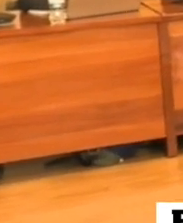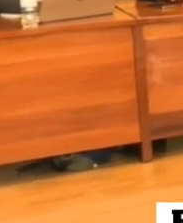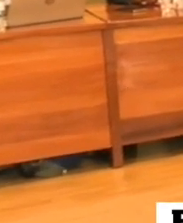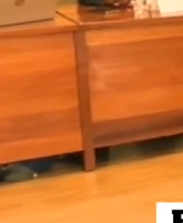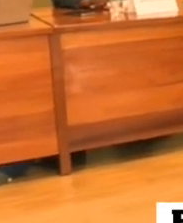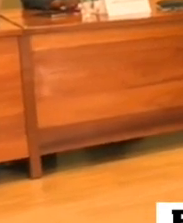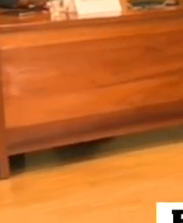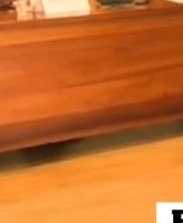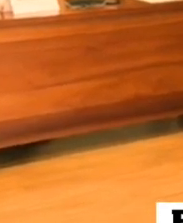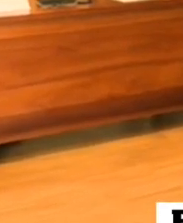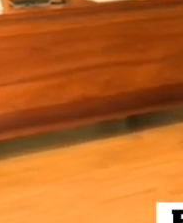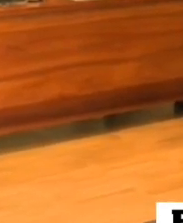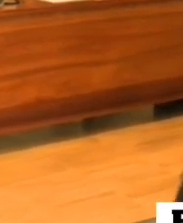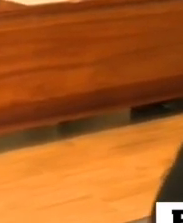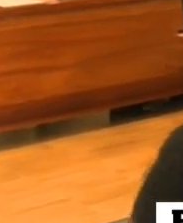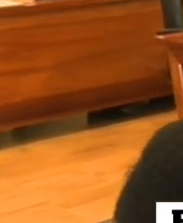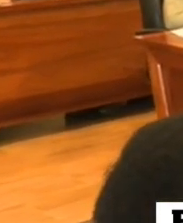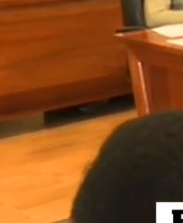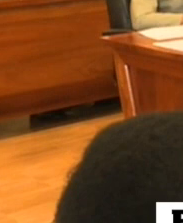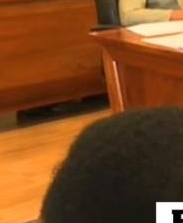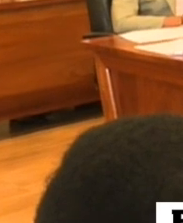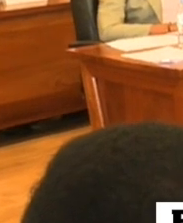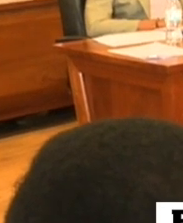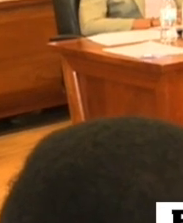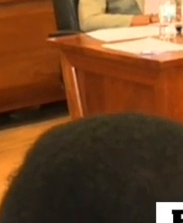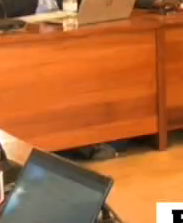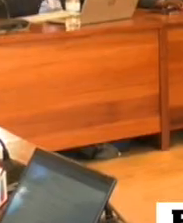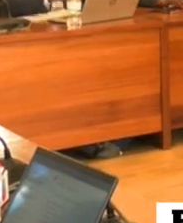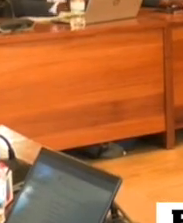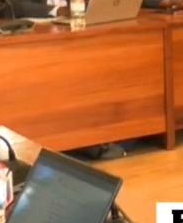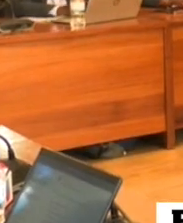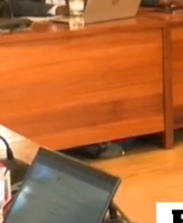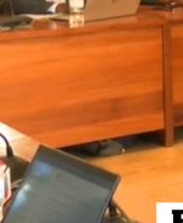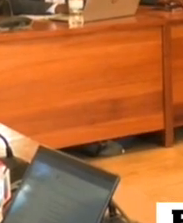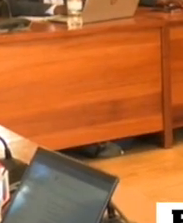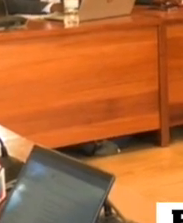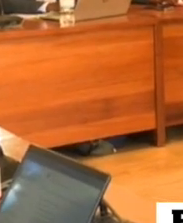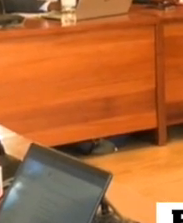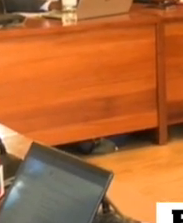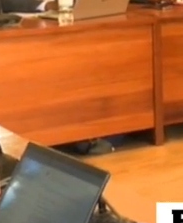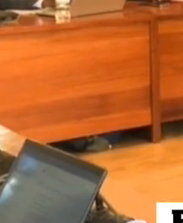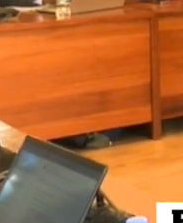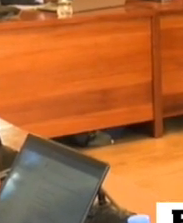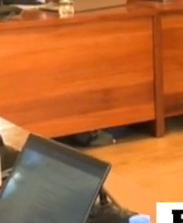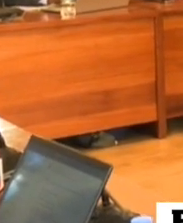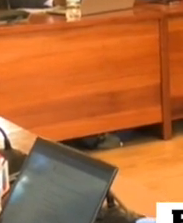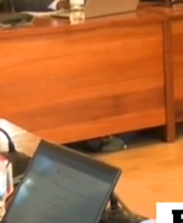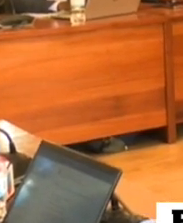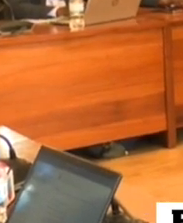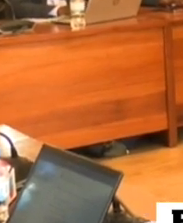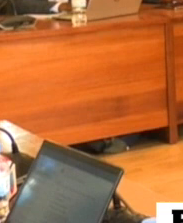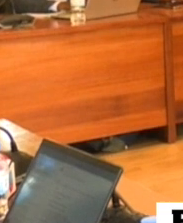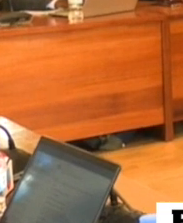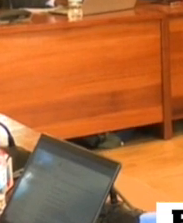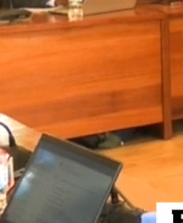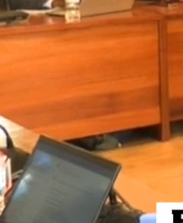y'imari n'umutungo by'igihugu, cyagaragarijwe amakosa yiganjemo ajyanye n'itangwa ry'amasoko yatanzwe maze bigateza igihombo. Hari